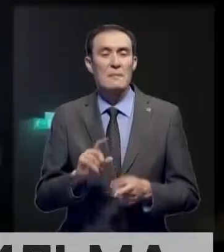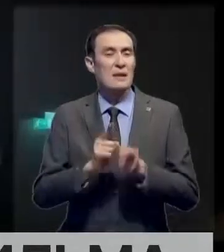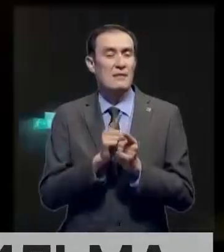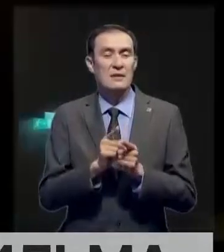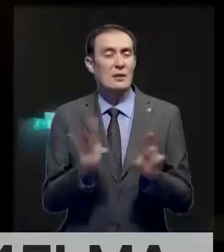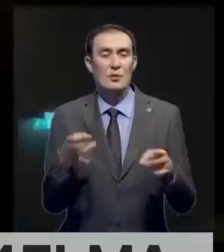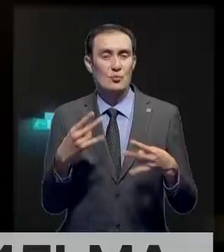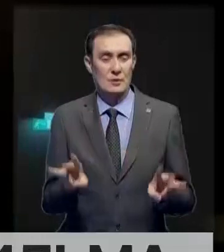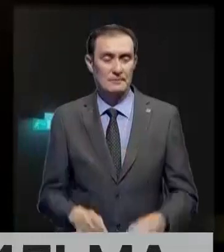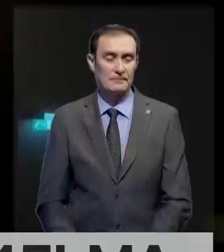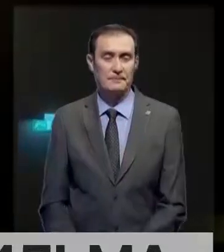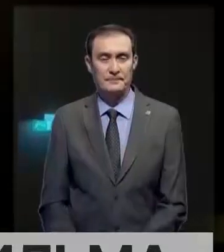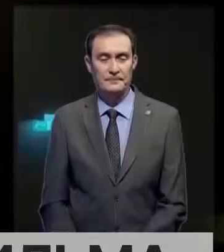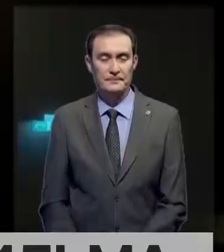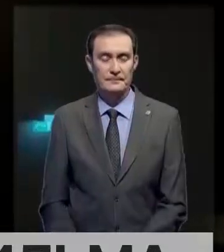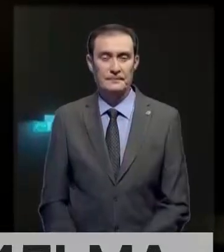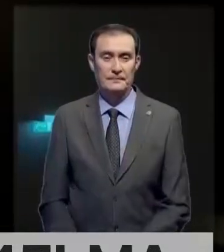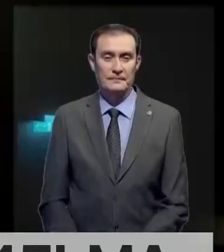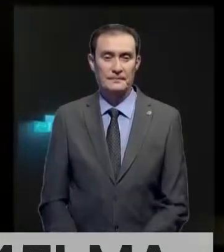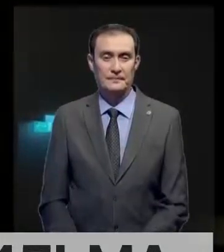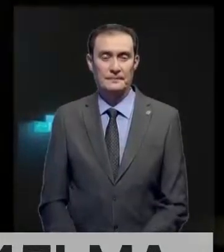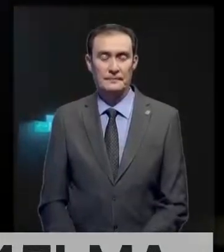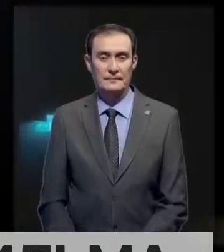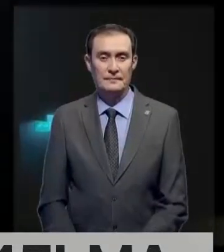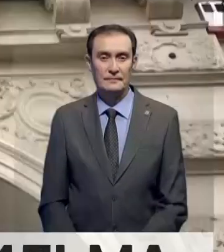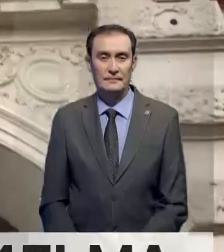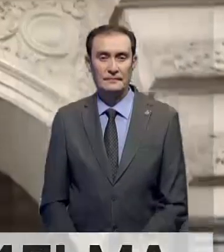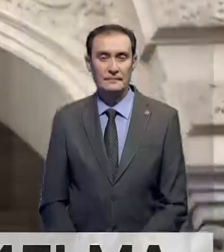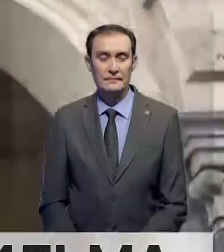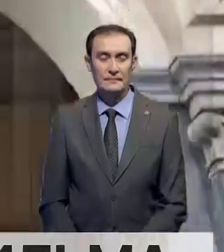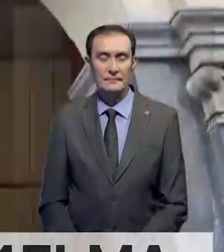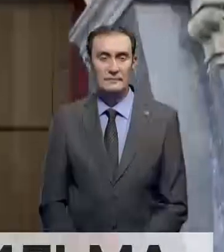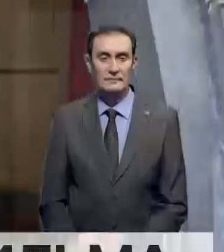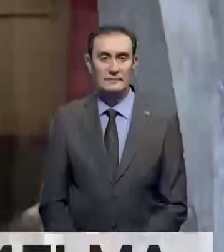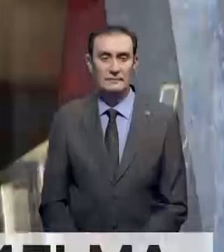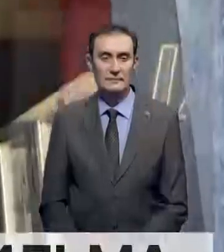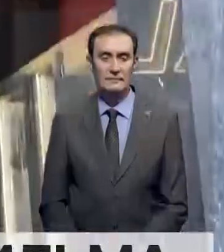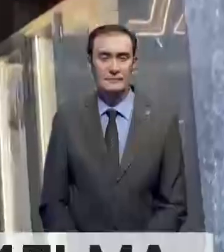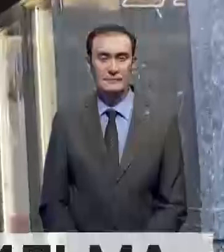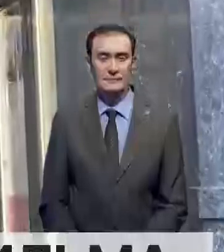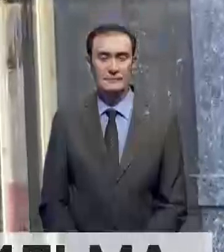в подстрочном переводе. Жанна Терна, Жомарт Ахметов, Хабар 24, Бельгия, Брюссель.